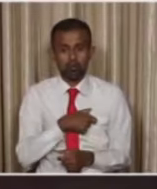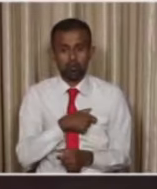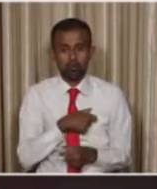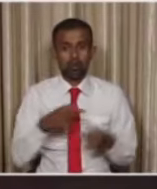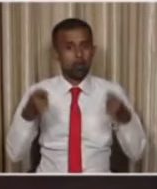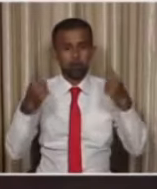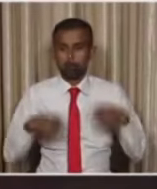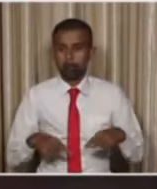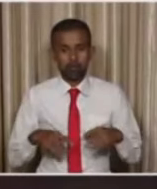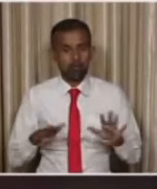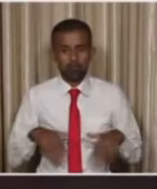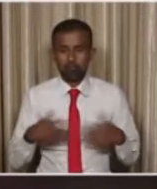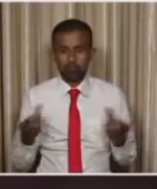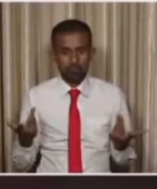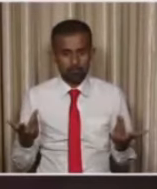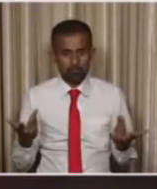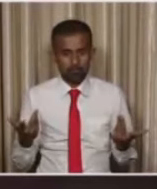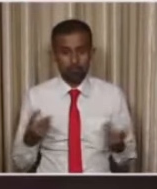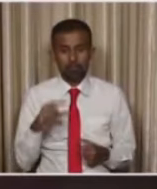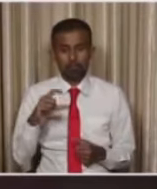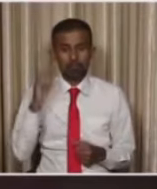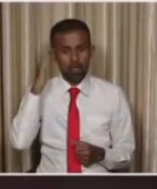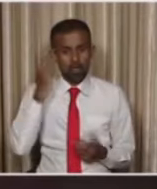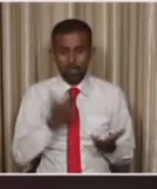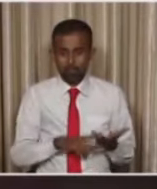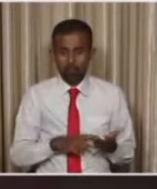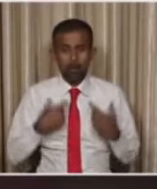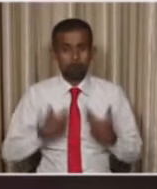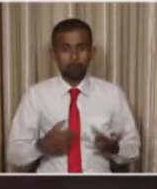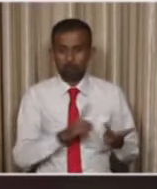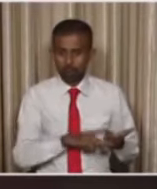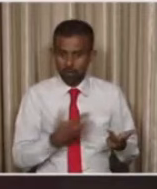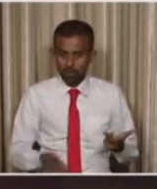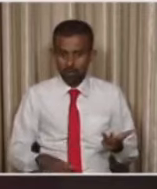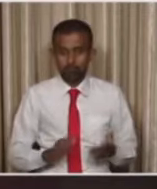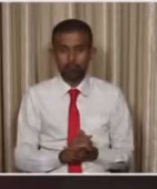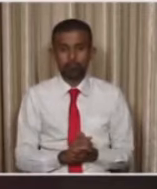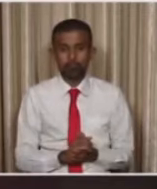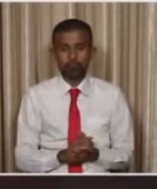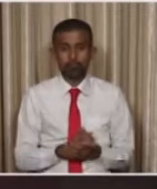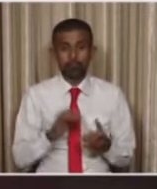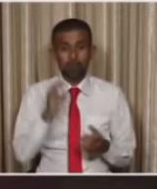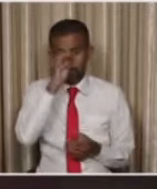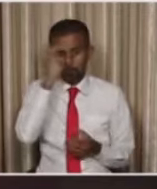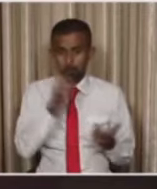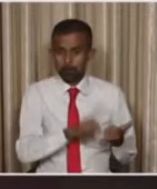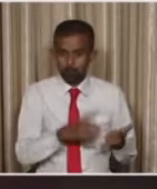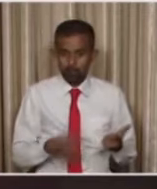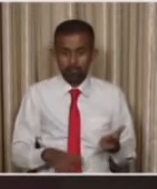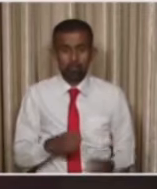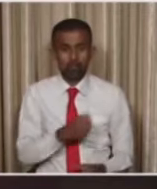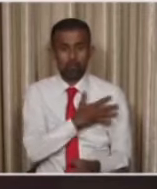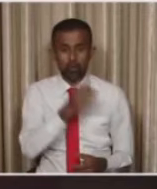පස්සේ බිහිුනේ නැහැ. චන්ද්‍රිකා නෝනා හිටියා, මහින්ද රාජපක්ෂ මහත්තයා හිටියා, ඊට පස්සේ සිරිසේන මහත්තයා හිටියා,